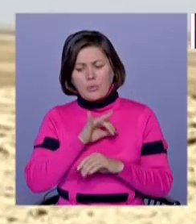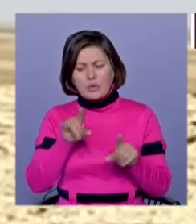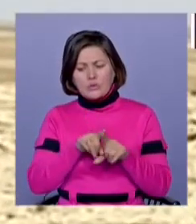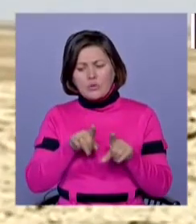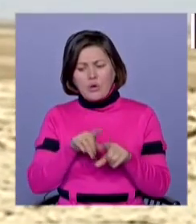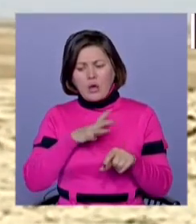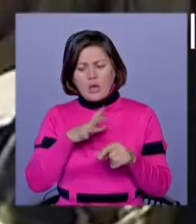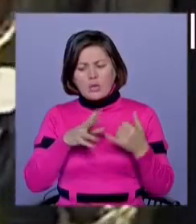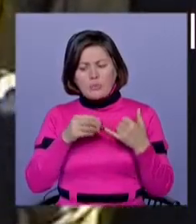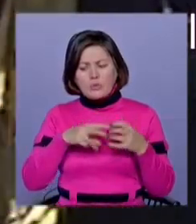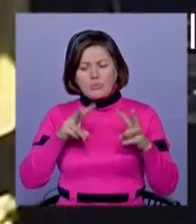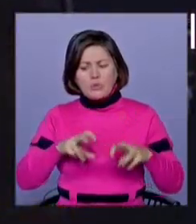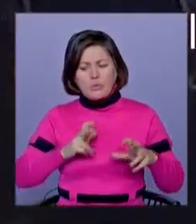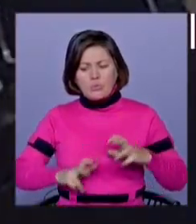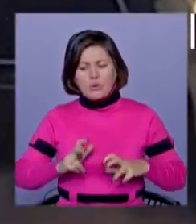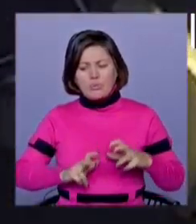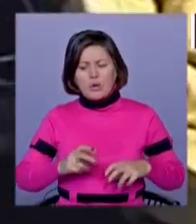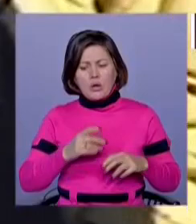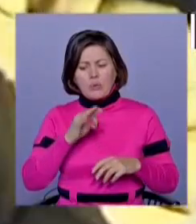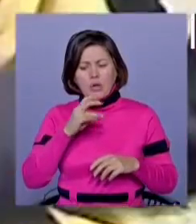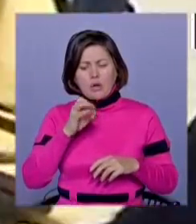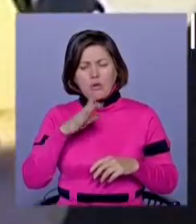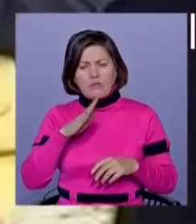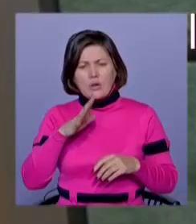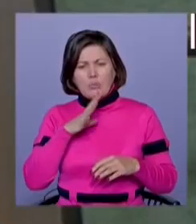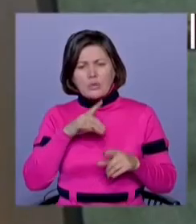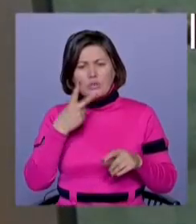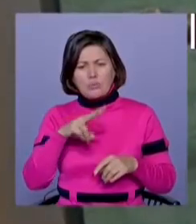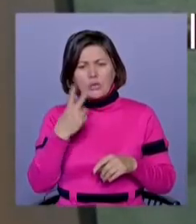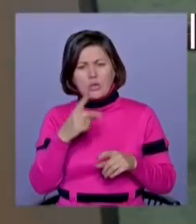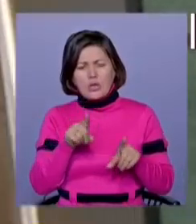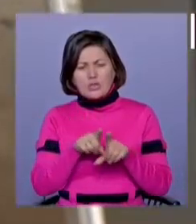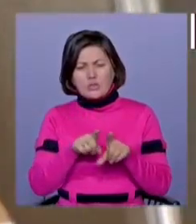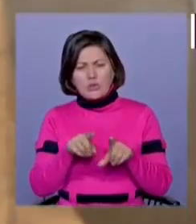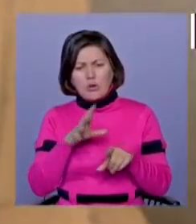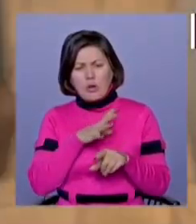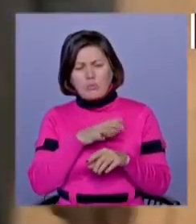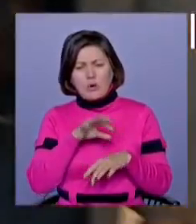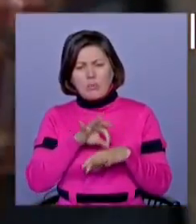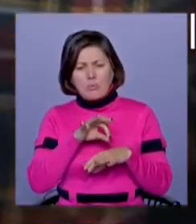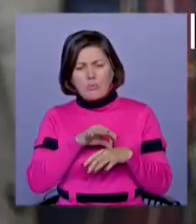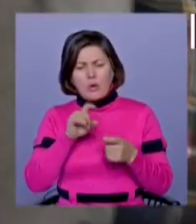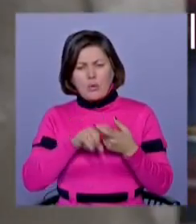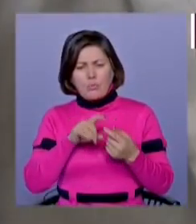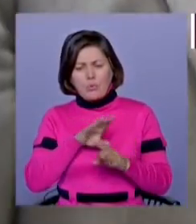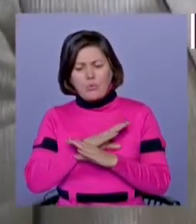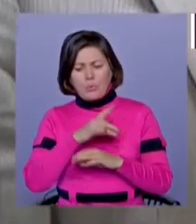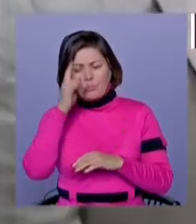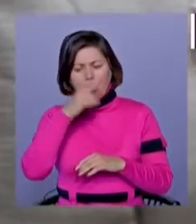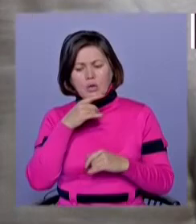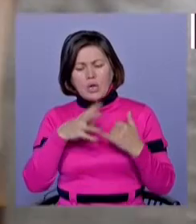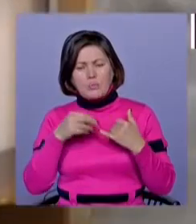Марғұлан атындағы археология институтының хабарлауынша Карл Байпақов қарашаның 22-сі күні кешке сырқаттан көз жұмған. Ол